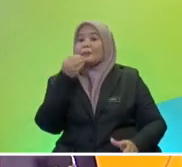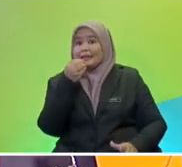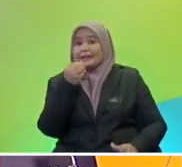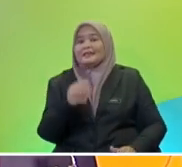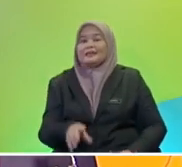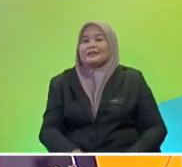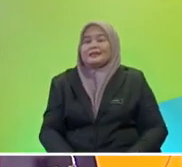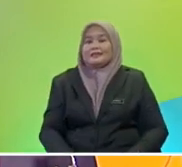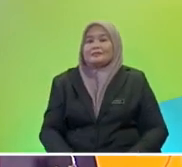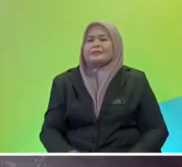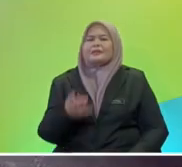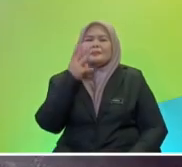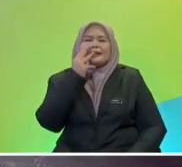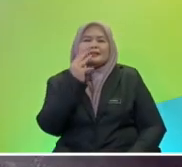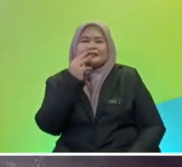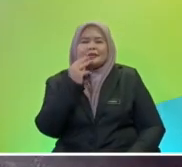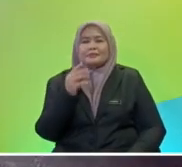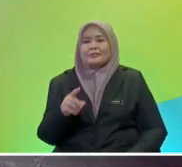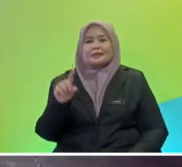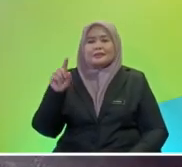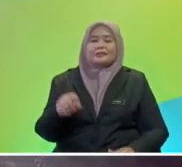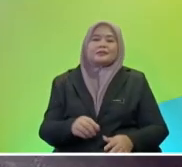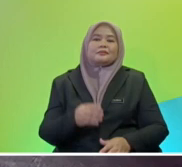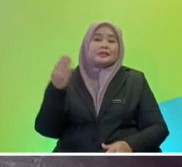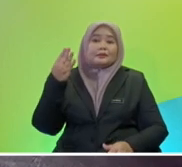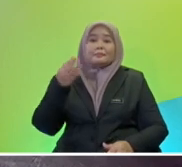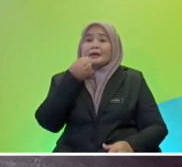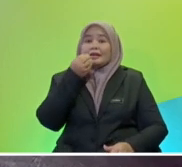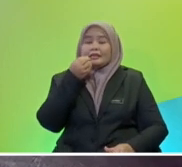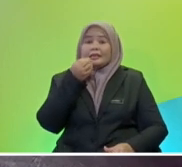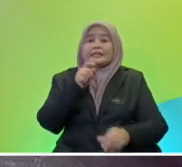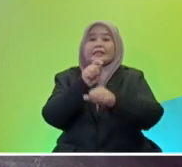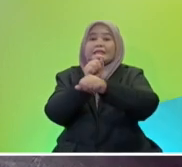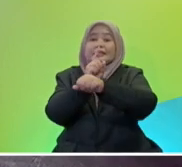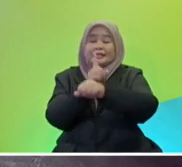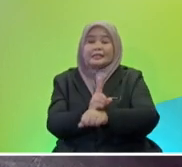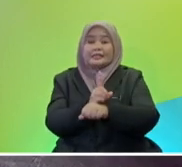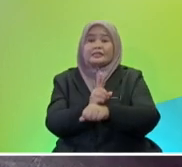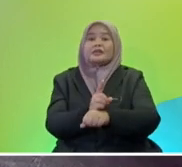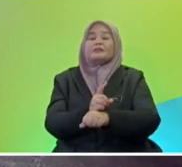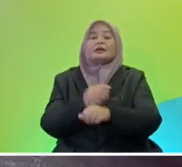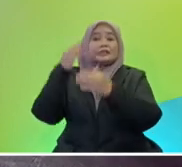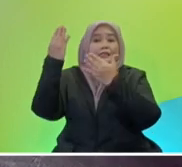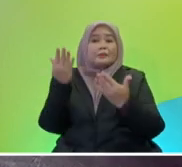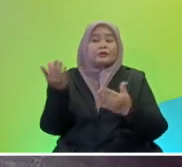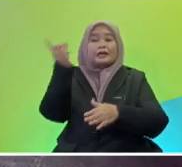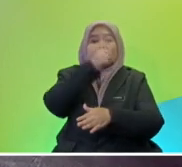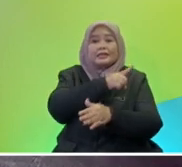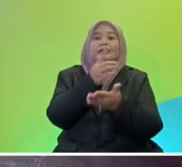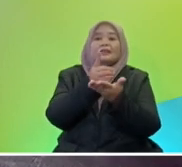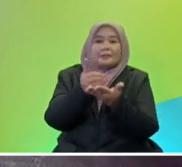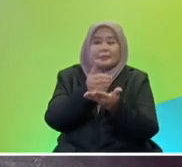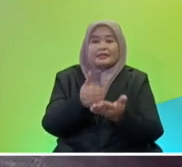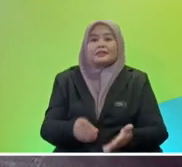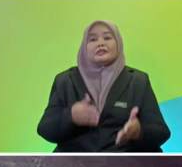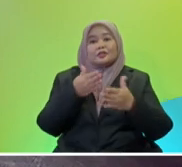sejenis Manisan yang biasanya dijadikan Makanan tradisi semasa sambutan hari dipavali